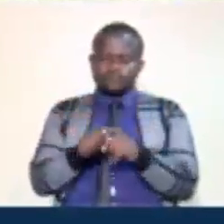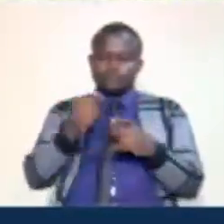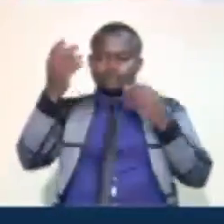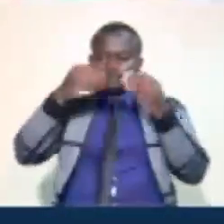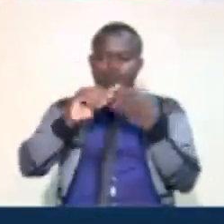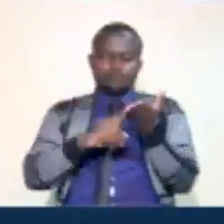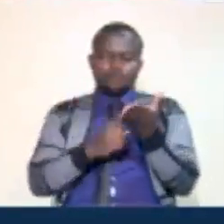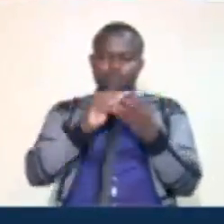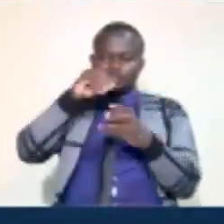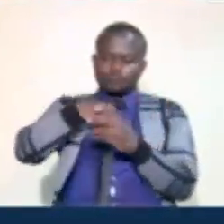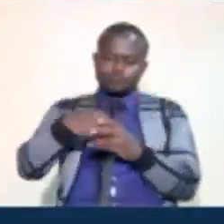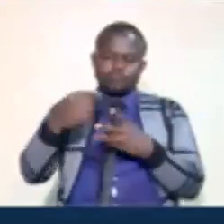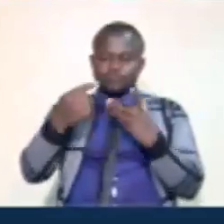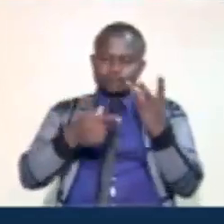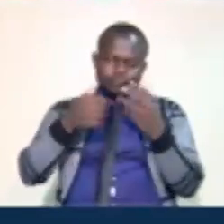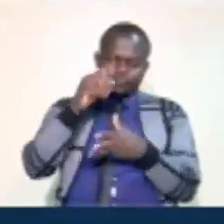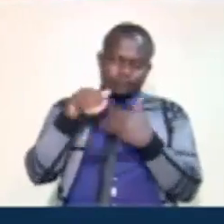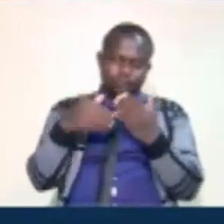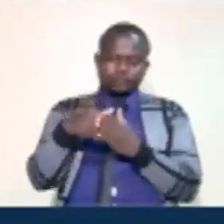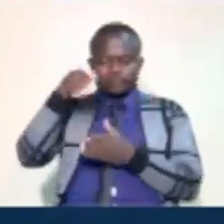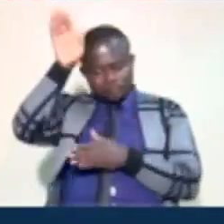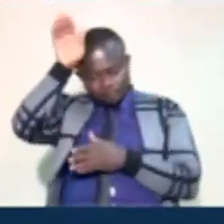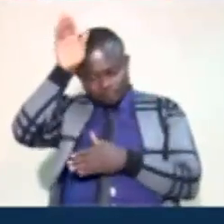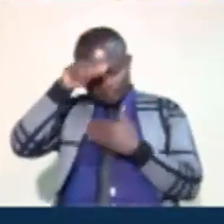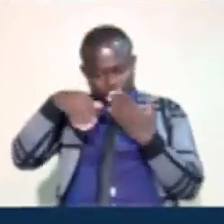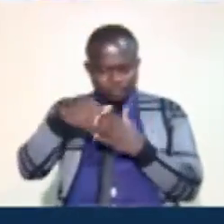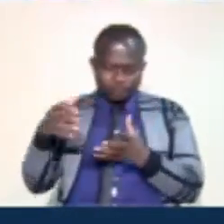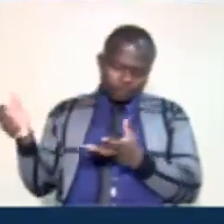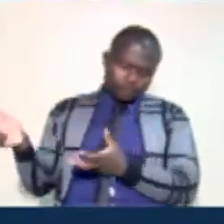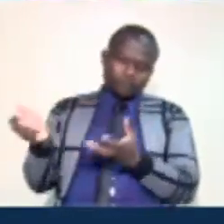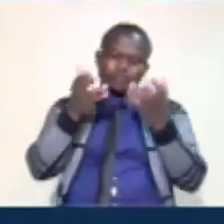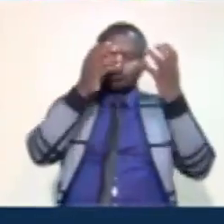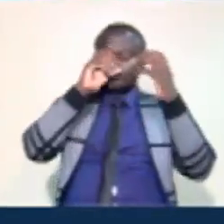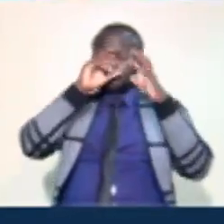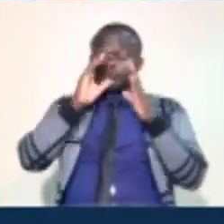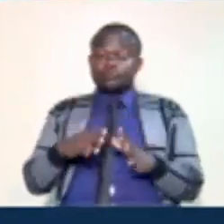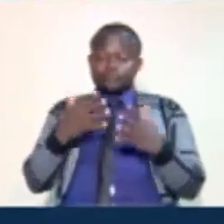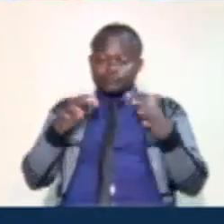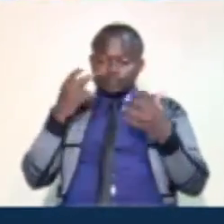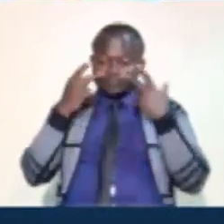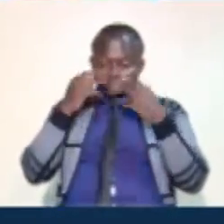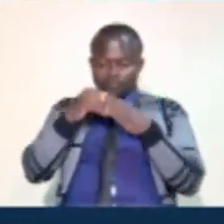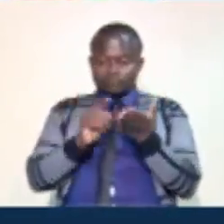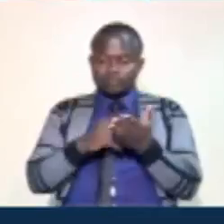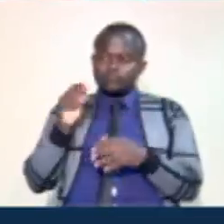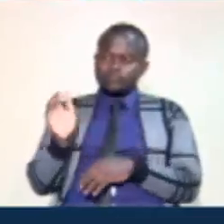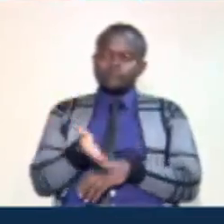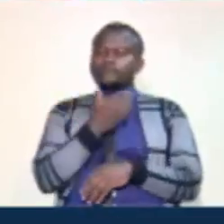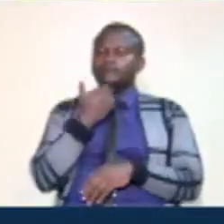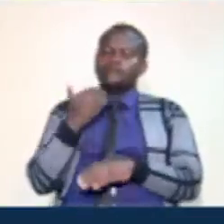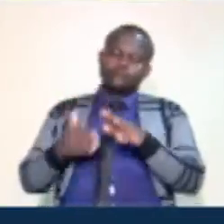bari barimo, batwara ibintu byabo n'imbwa bari boroye zose barazipakira. Interahamwe zimaze kubona ko abazungu bahavuye